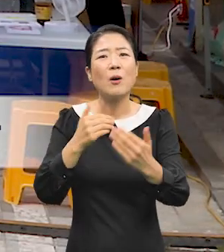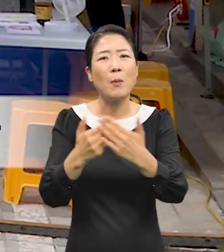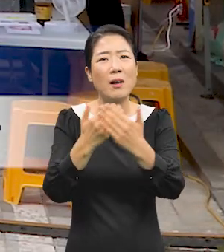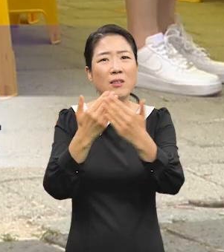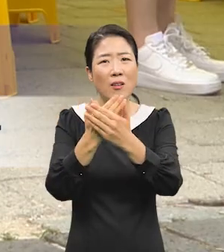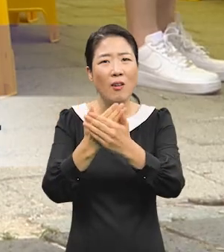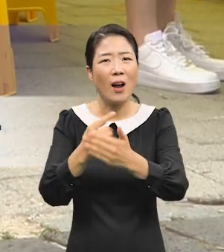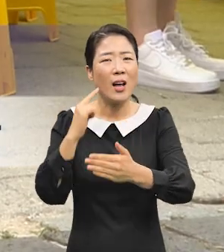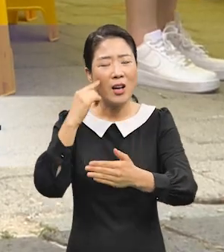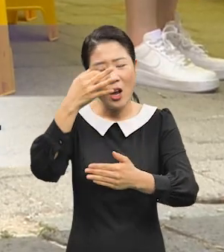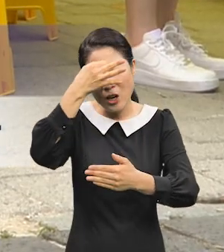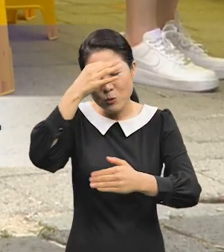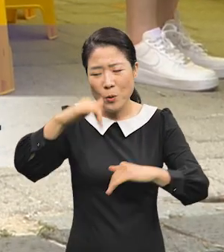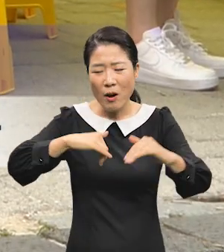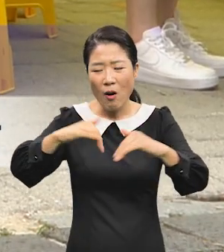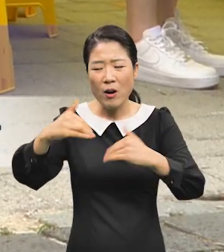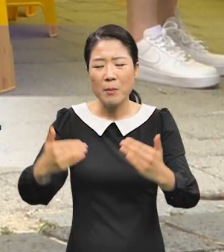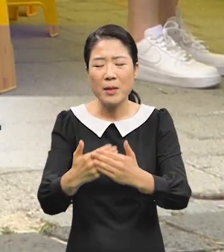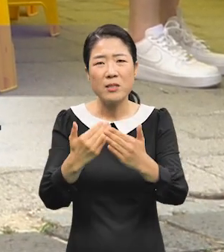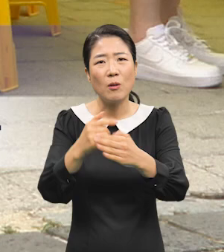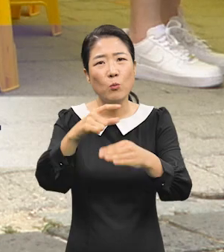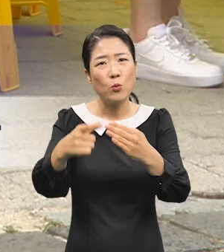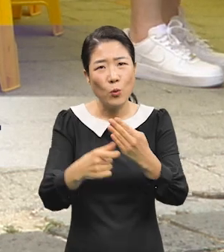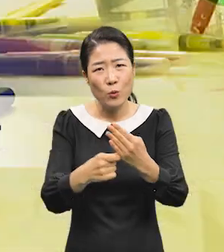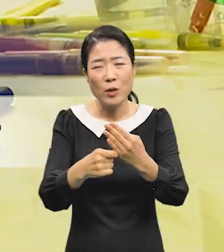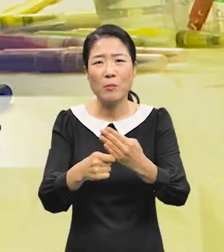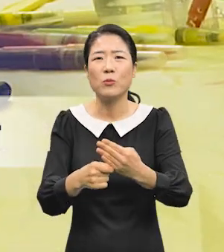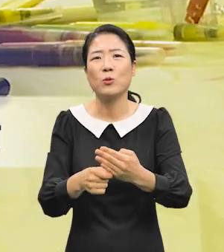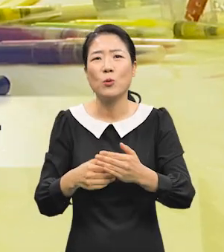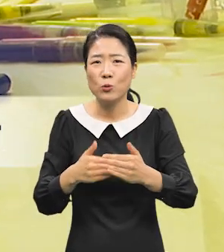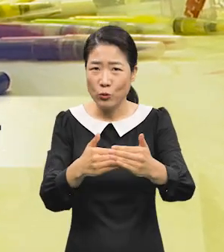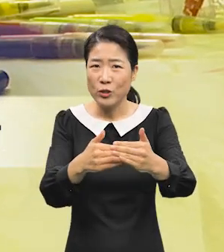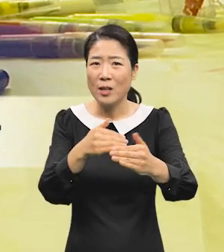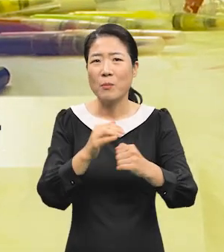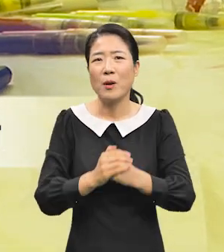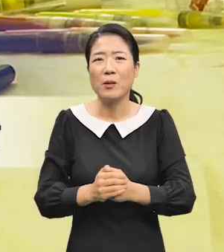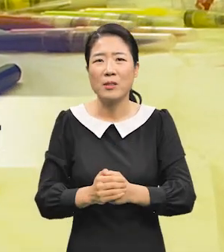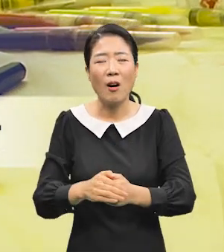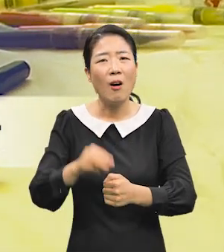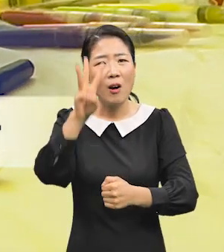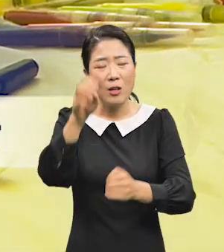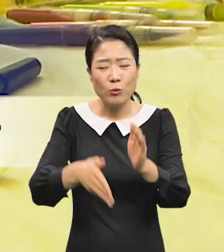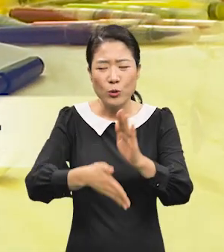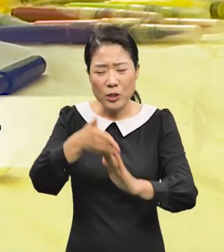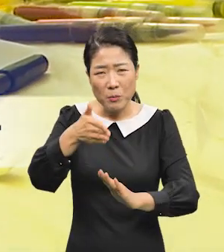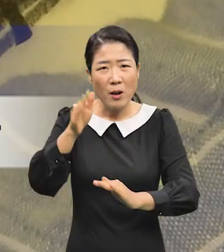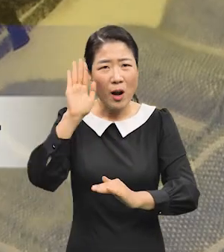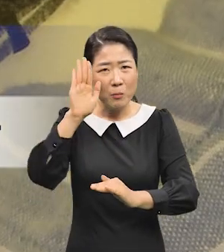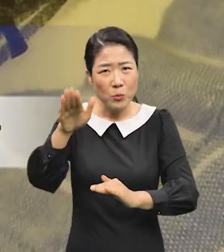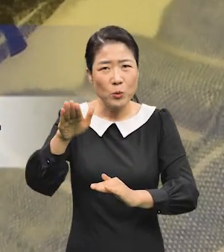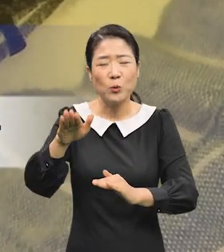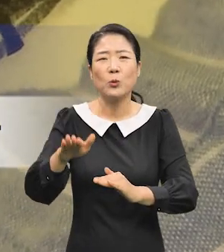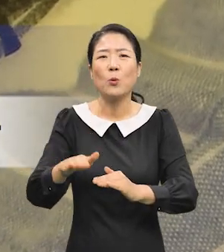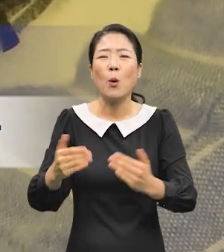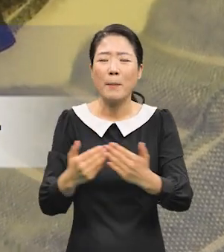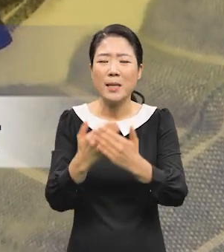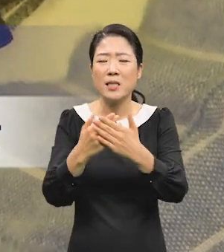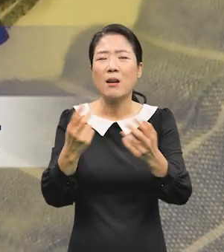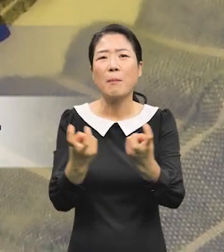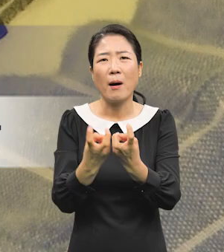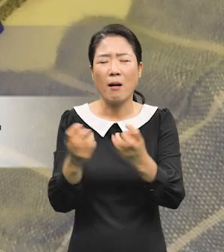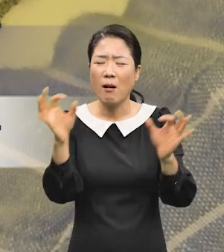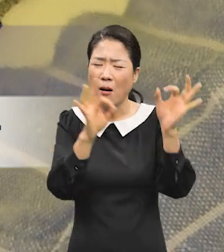거리 프로그램 일환으로 추진되는 것이며 광주시는 앞으로도 예술의 거리 활성화를 위한 방안을 지속적으로